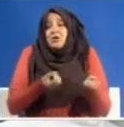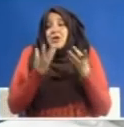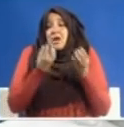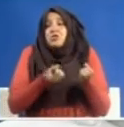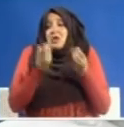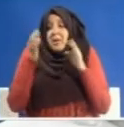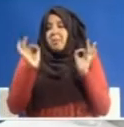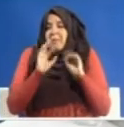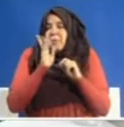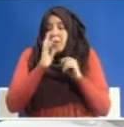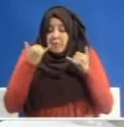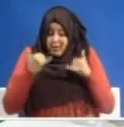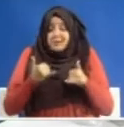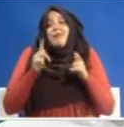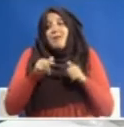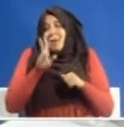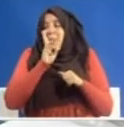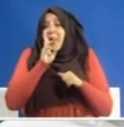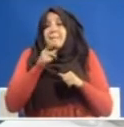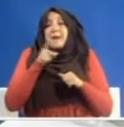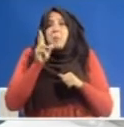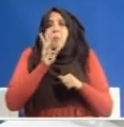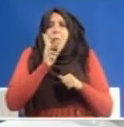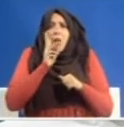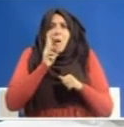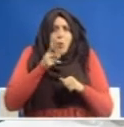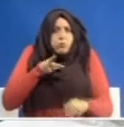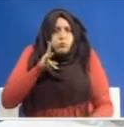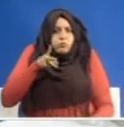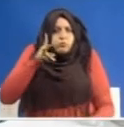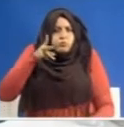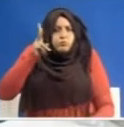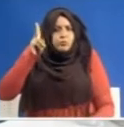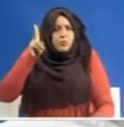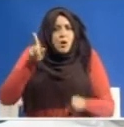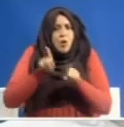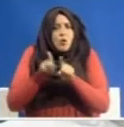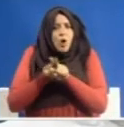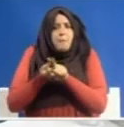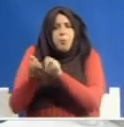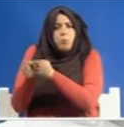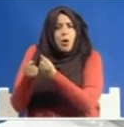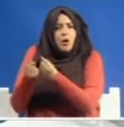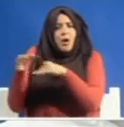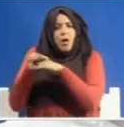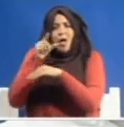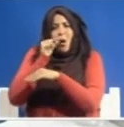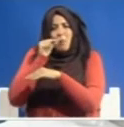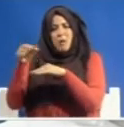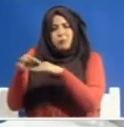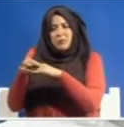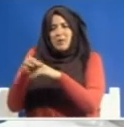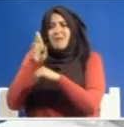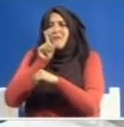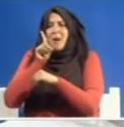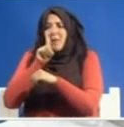أن يصل الأمر إلى حد الإضرار، يلحق الضرر، رجل يمسك زوجته بنية باش يضرها